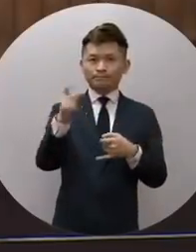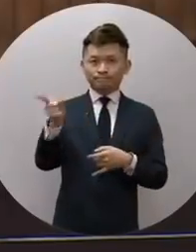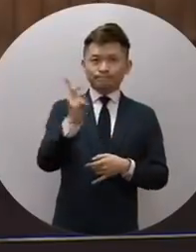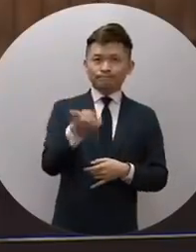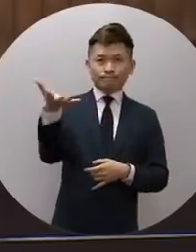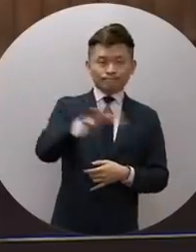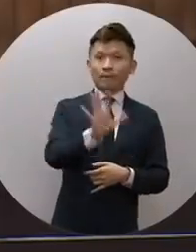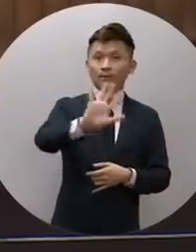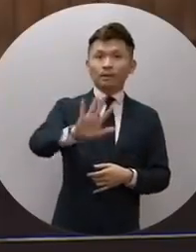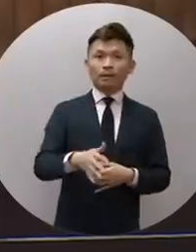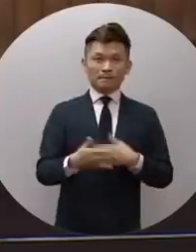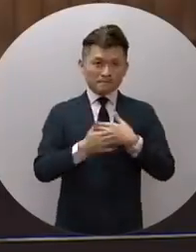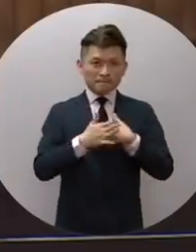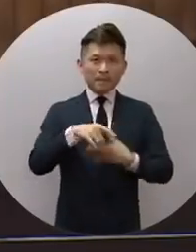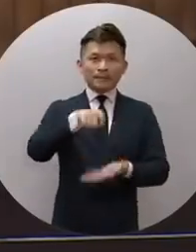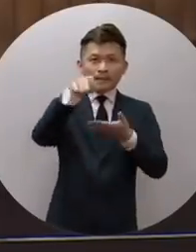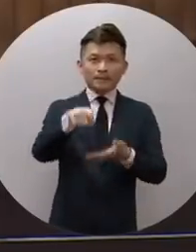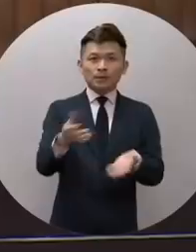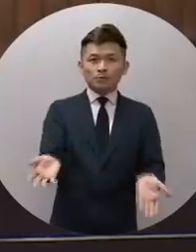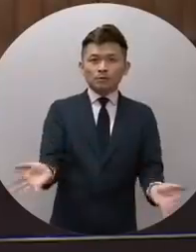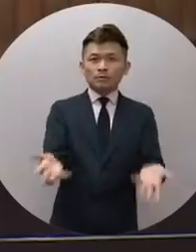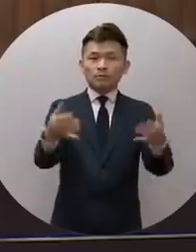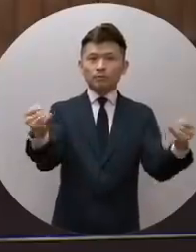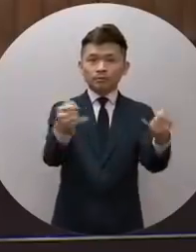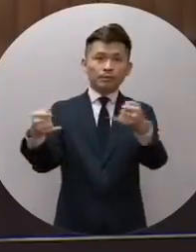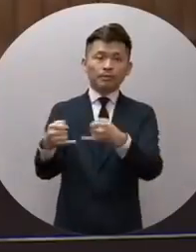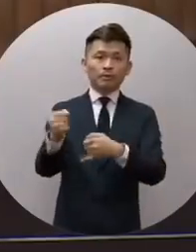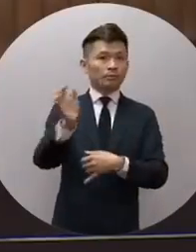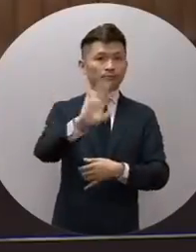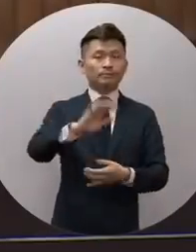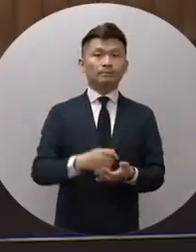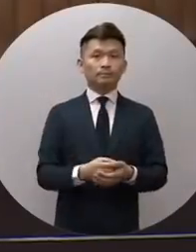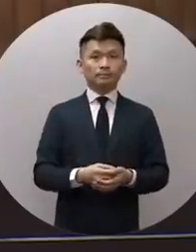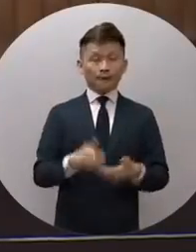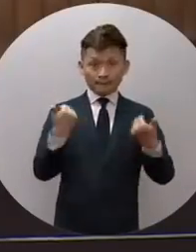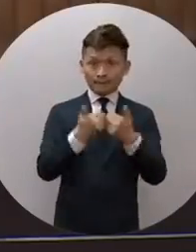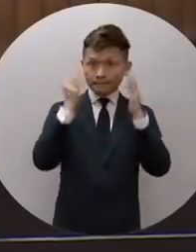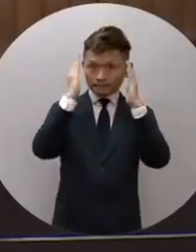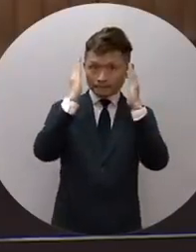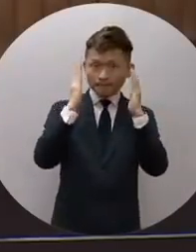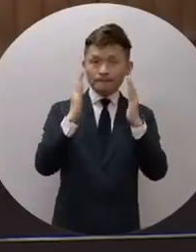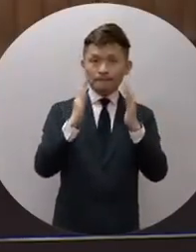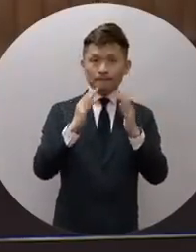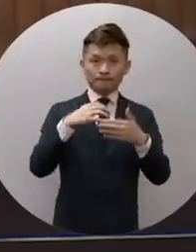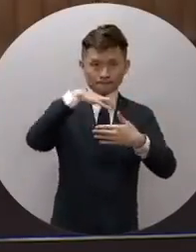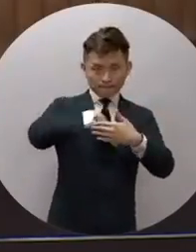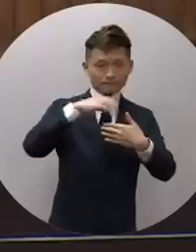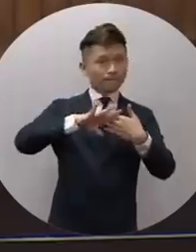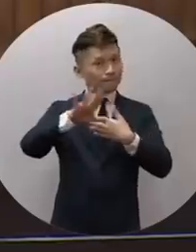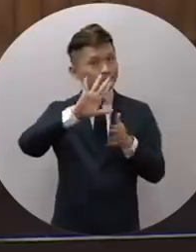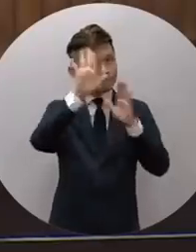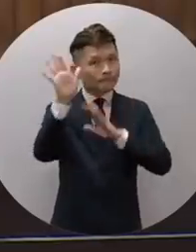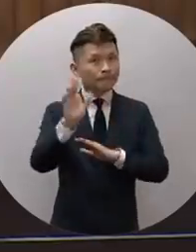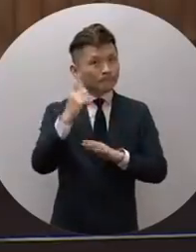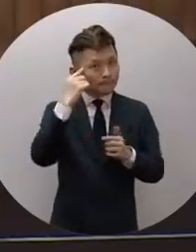与各种假议题的纠葛，而应该务实地面对现实的内外情势